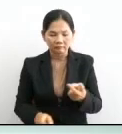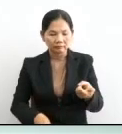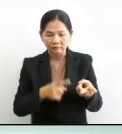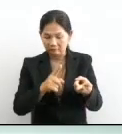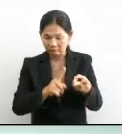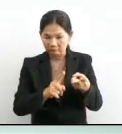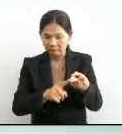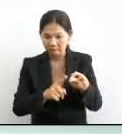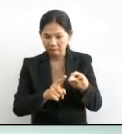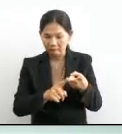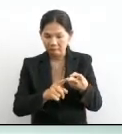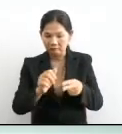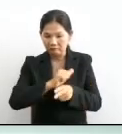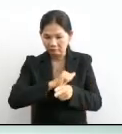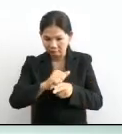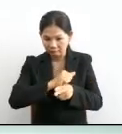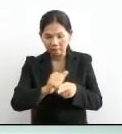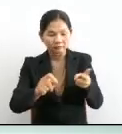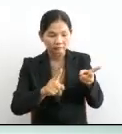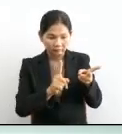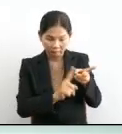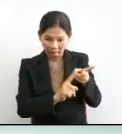pì